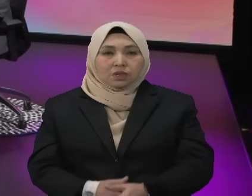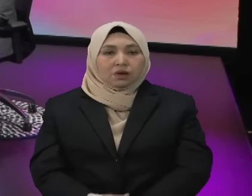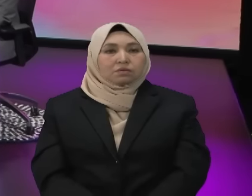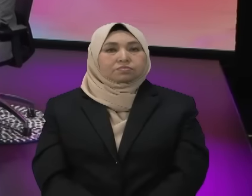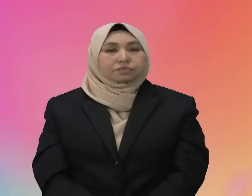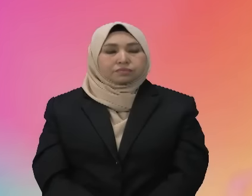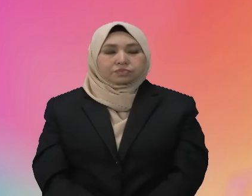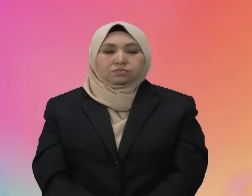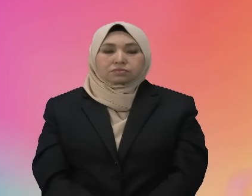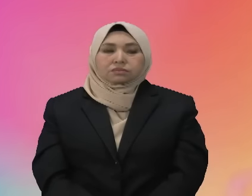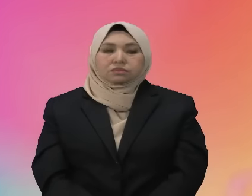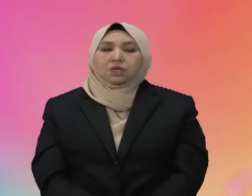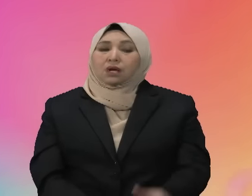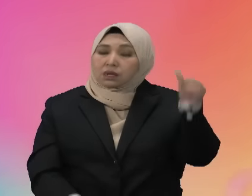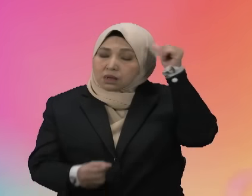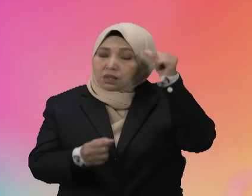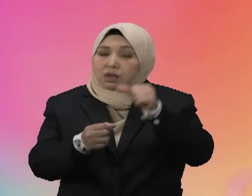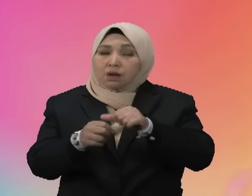إذ